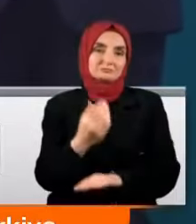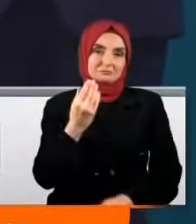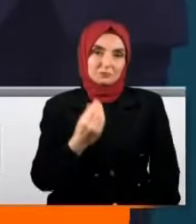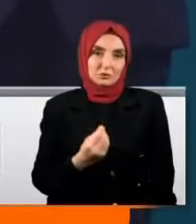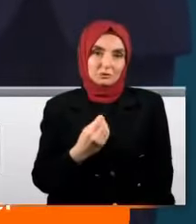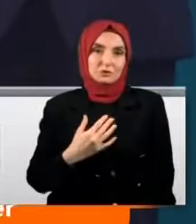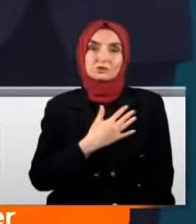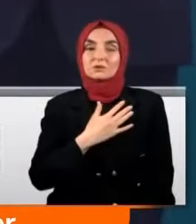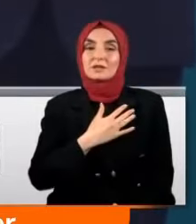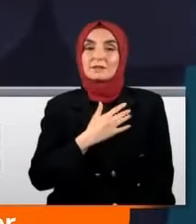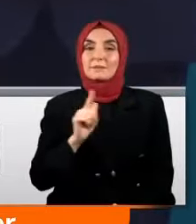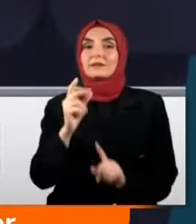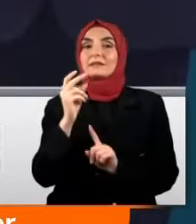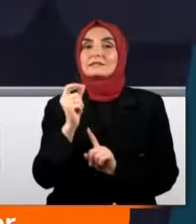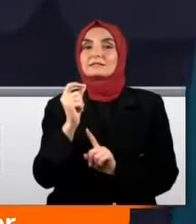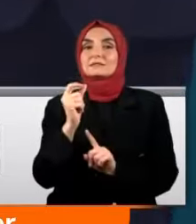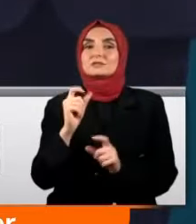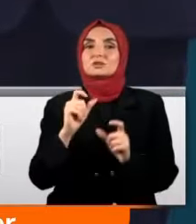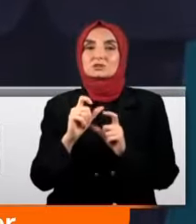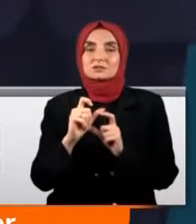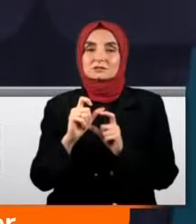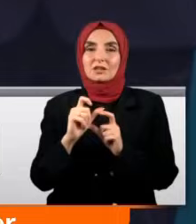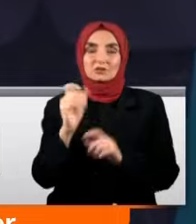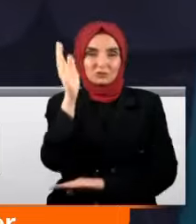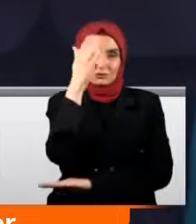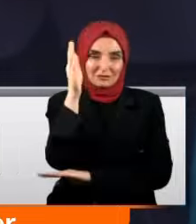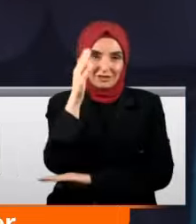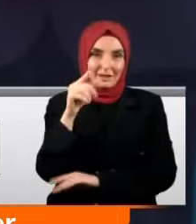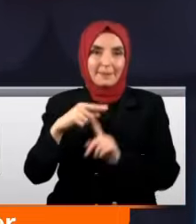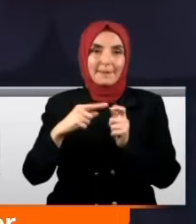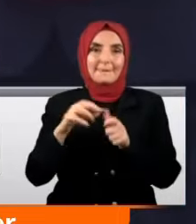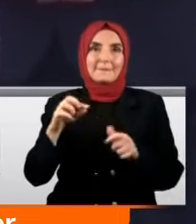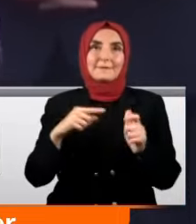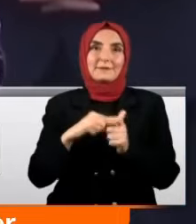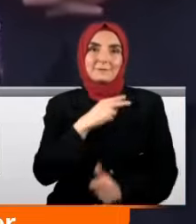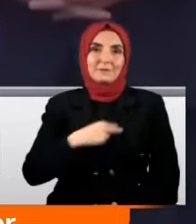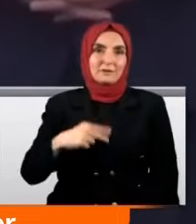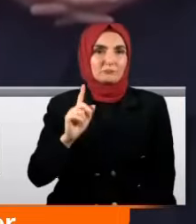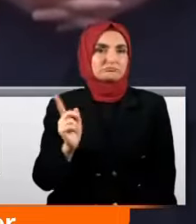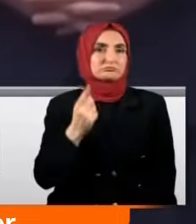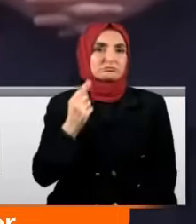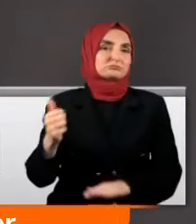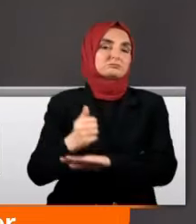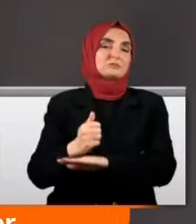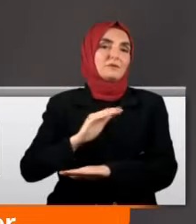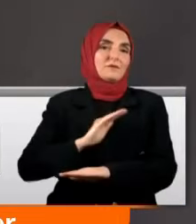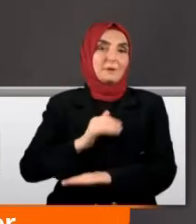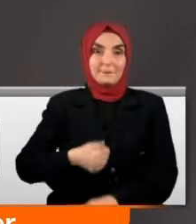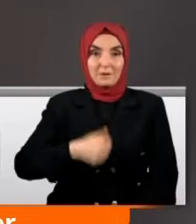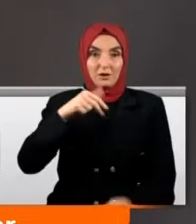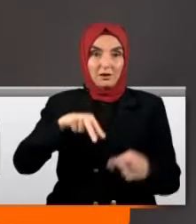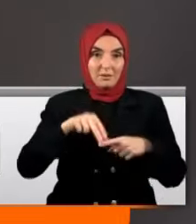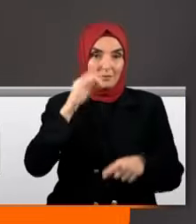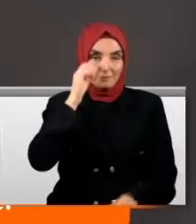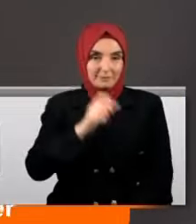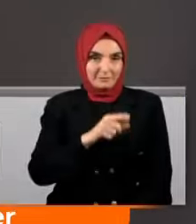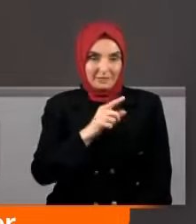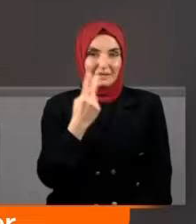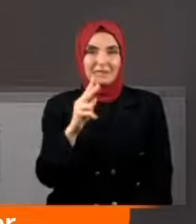CHP'li Sancaktepe Belediyesi de tepki çeken bir başka atamaya imza attı. Başkan Alper Yeğin, 2018'de